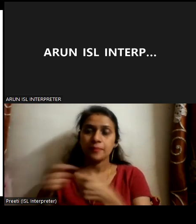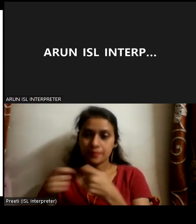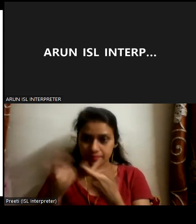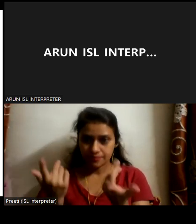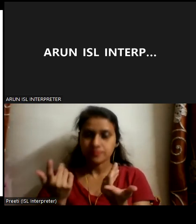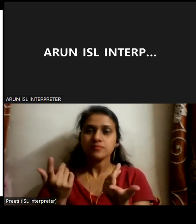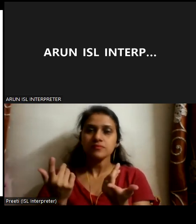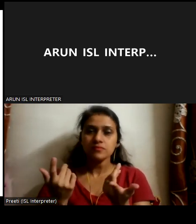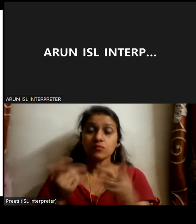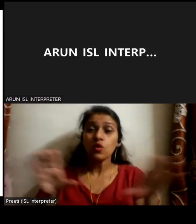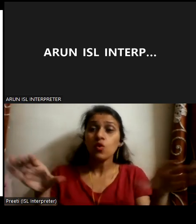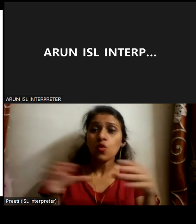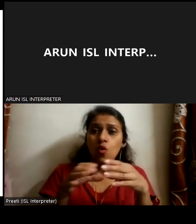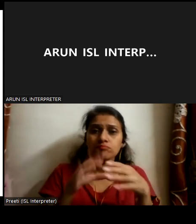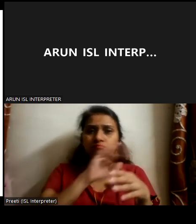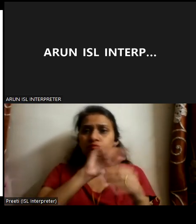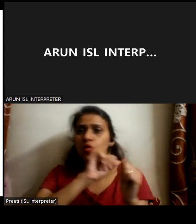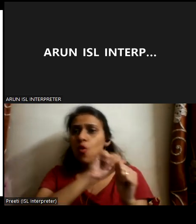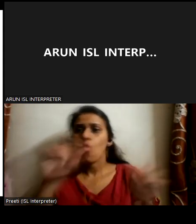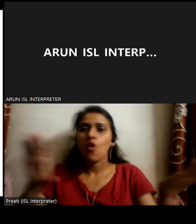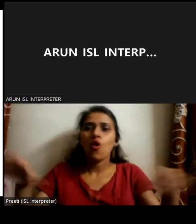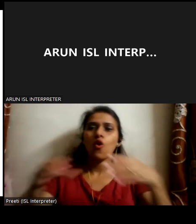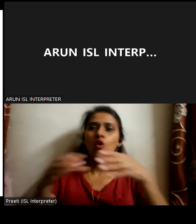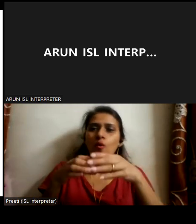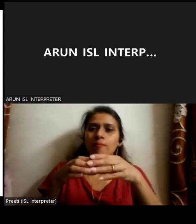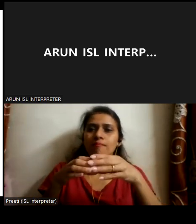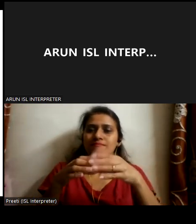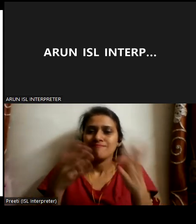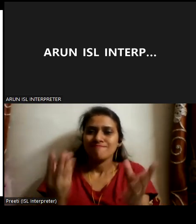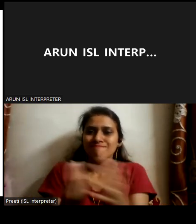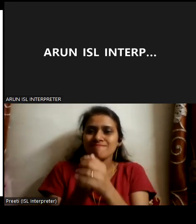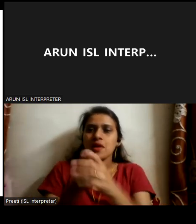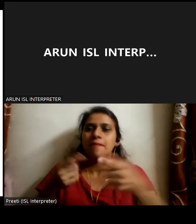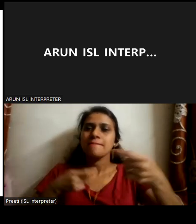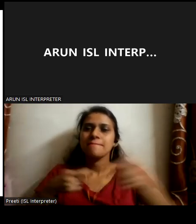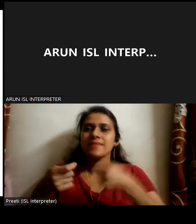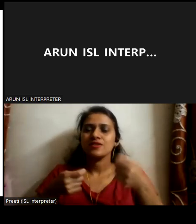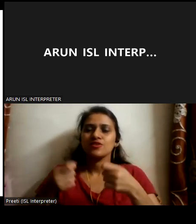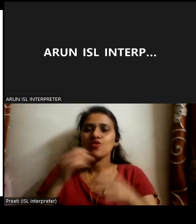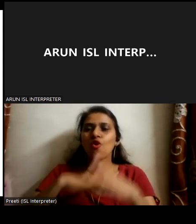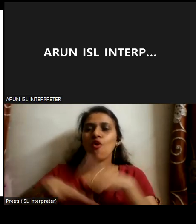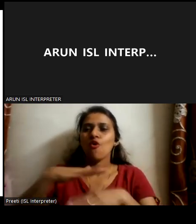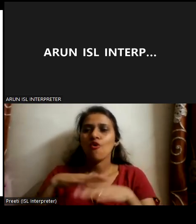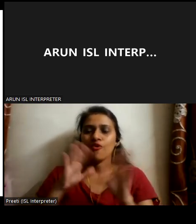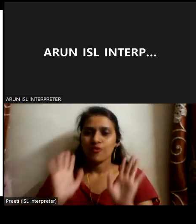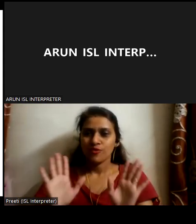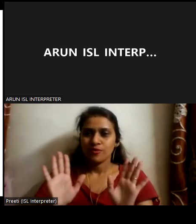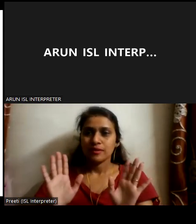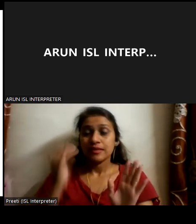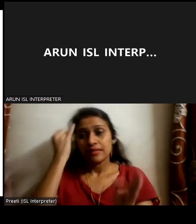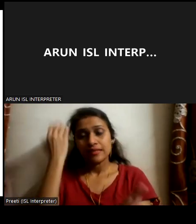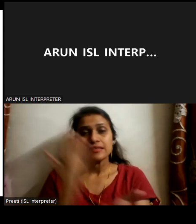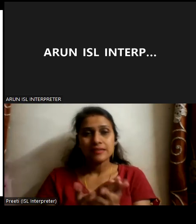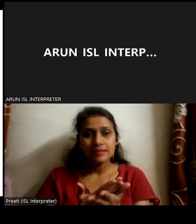विच इज नोन एज कम्युनिटी बेस्ड बिजनेस ऑर्गेनाइजेशंस. which henceforth I'll be referring as